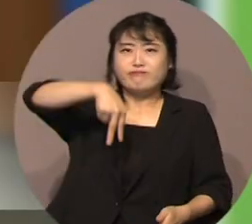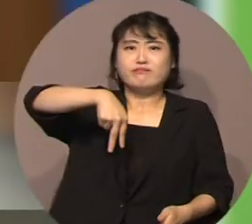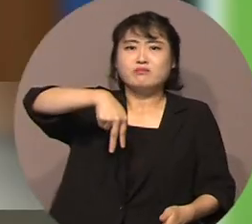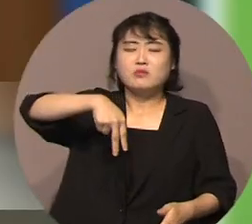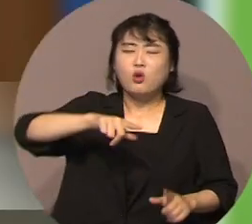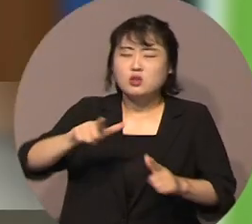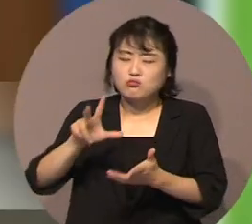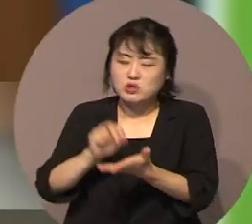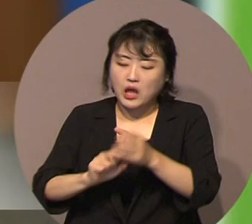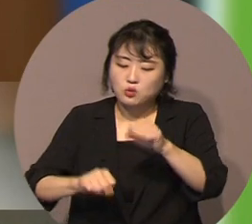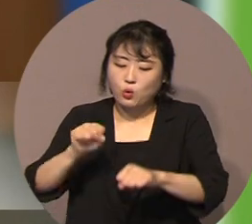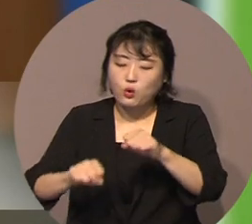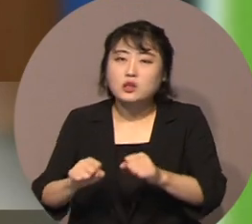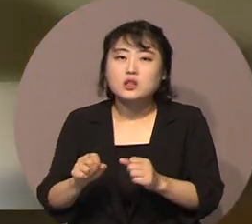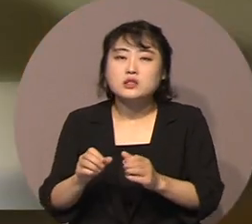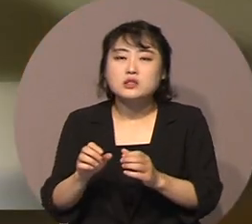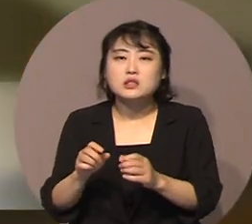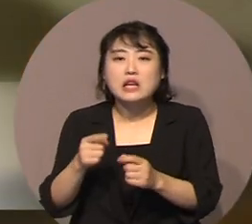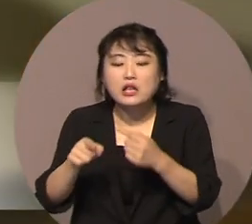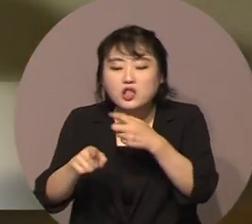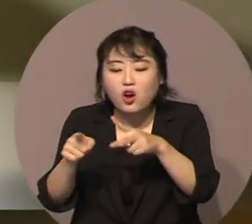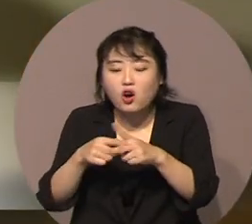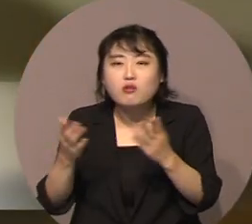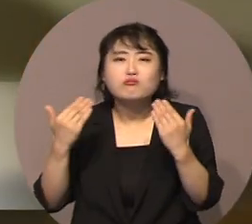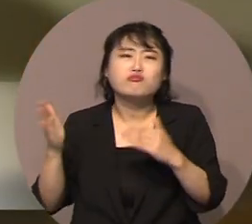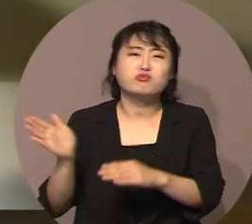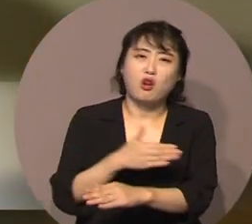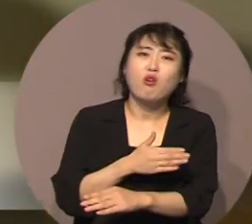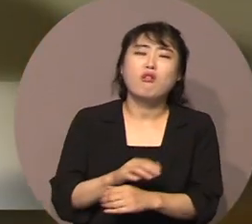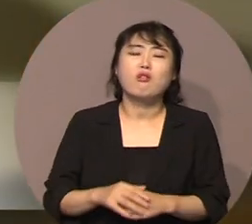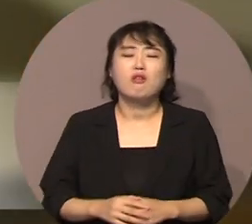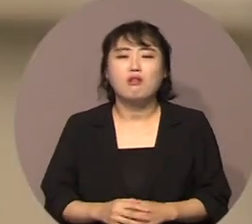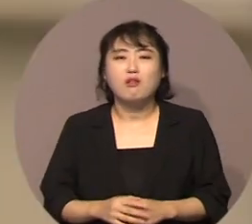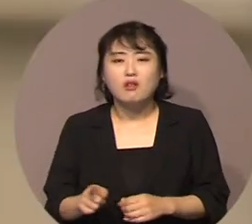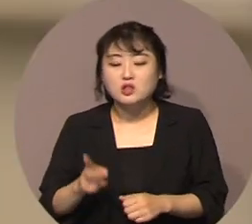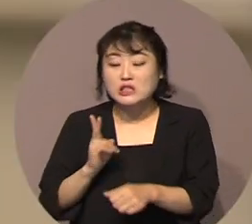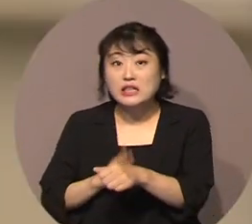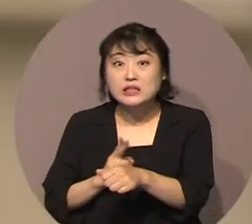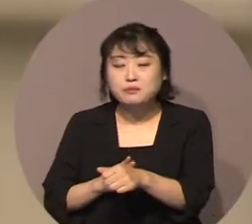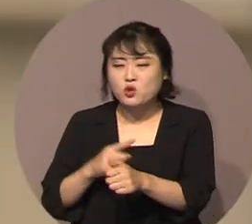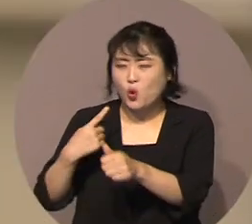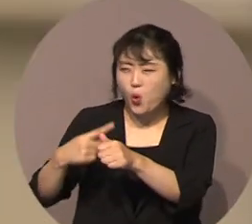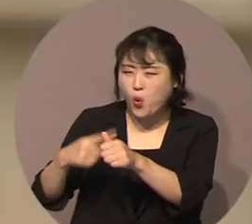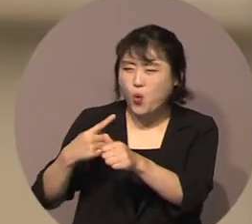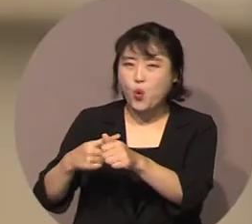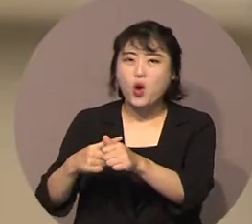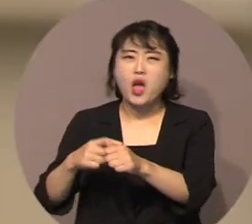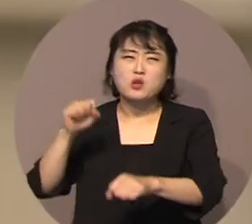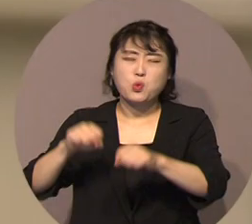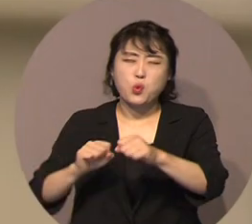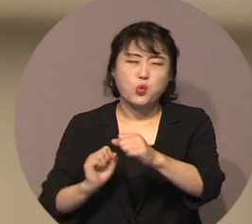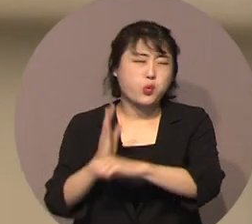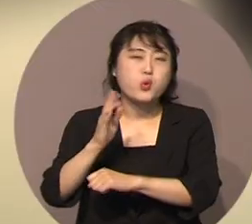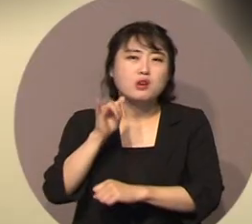행동은 입학 직후부터 발생했습니다 욕설과 폭행은 선생님에게도 향했습니다